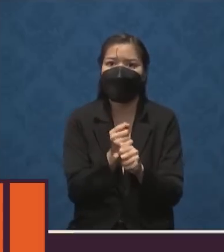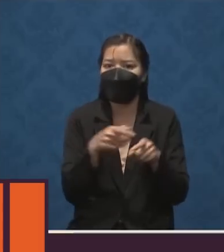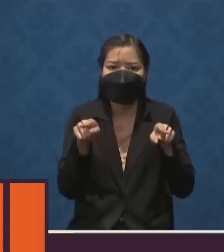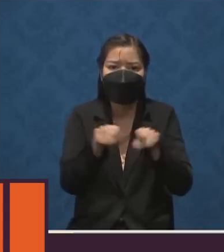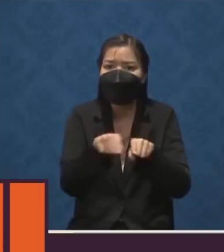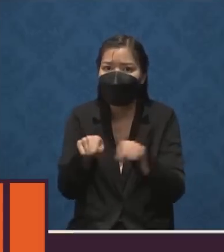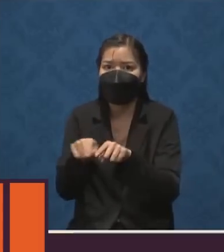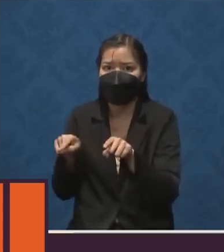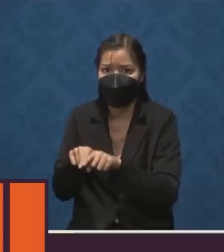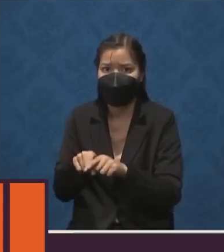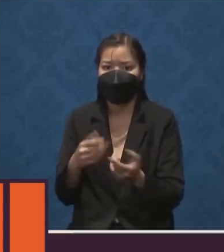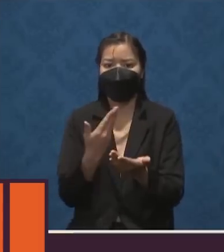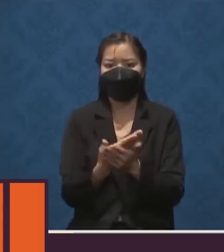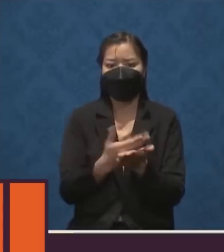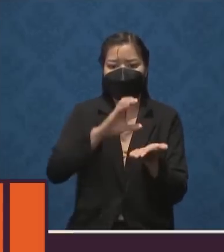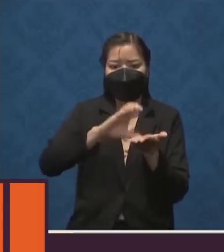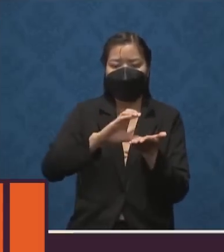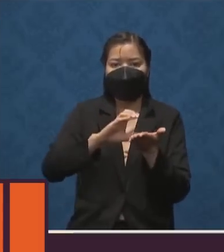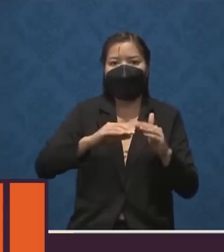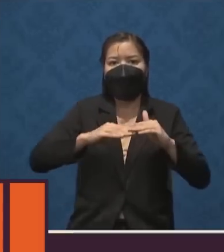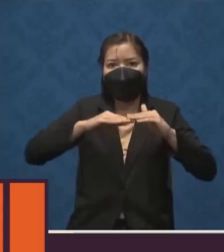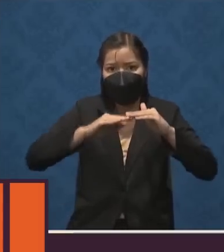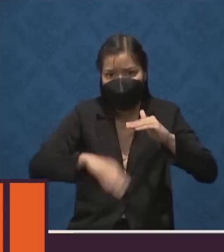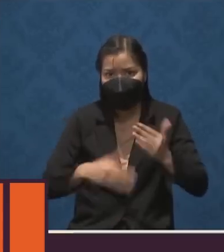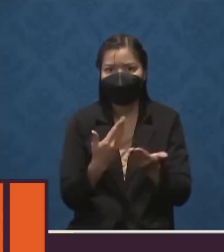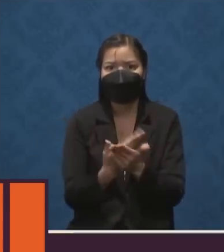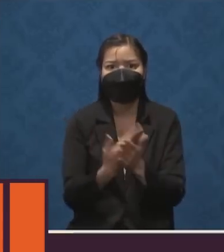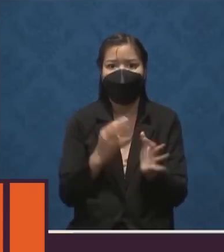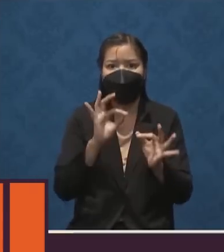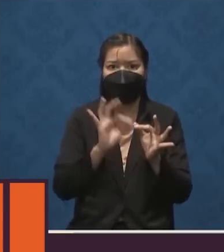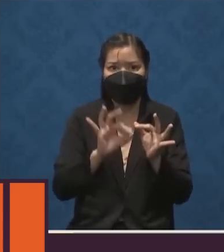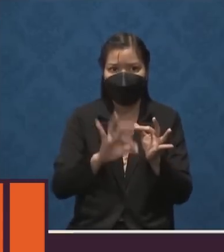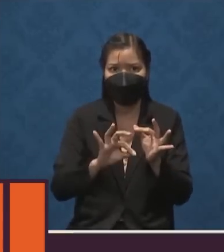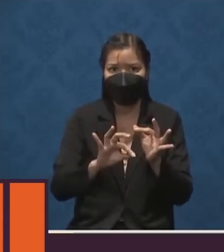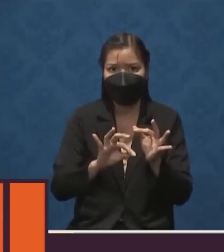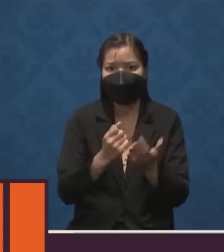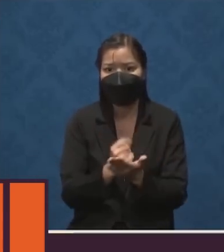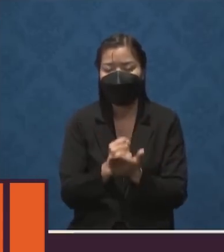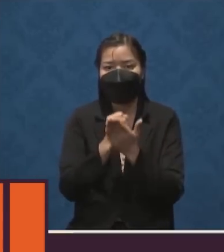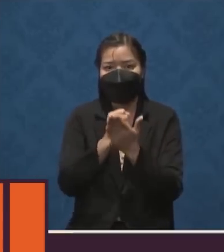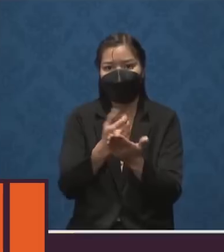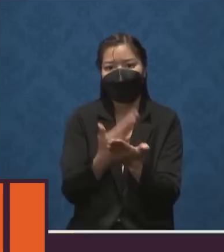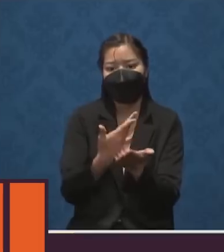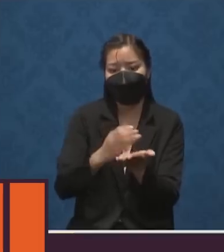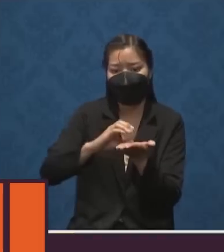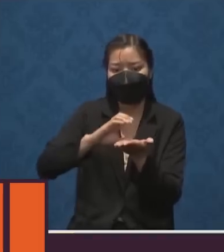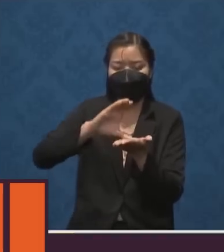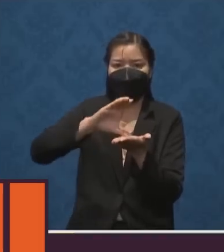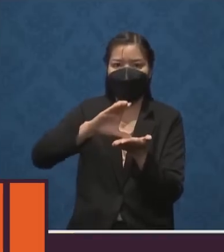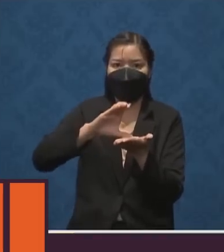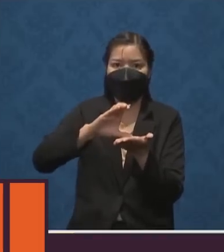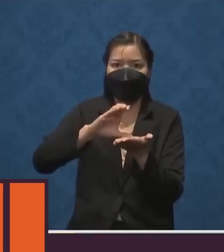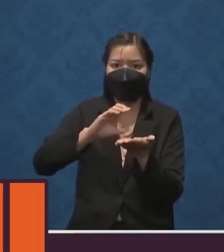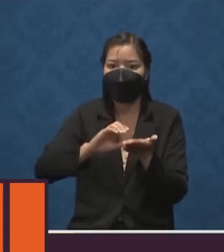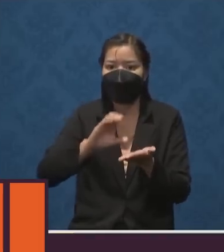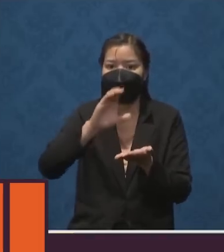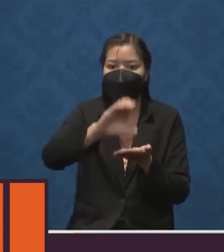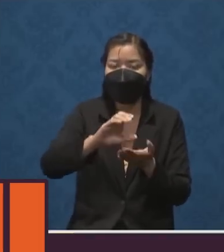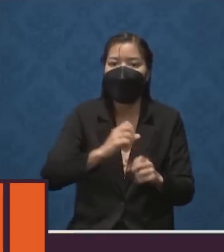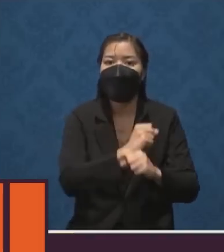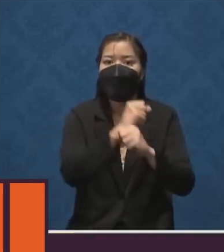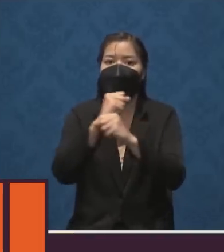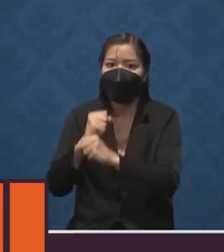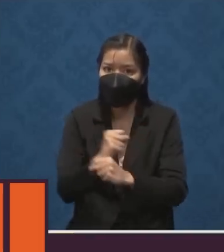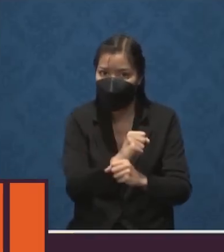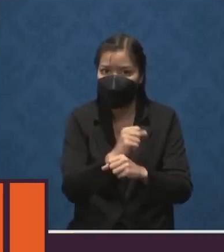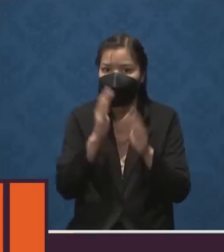จากกรรมนอก็ยจะช่วยทำใหประเทศเรานั้นมงบปมาณมากขึ้นครัในการไปลงทุนกัการป้องการพนปช